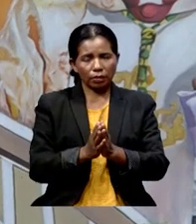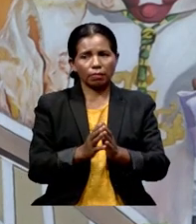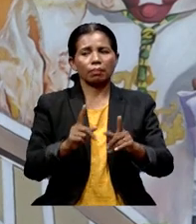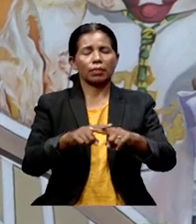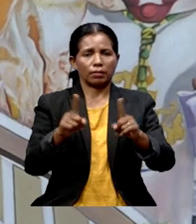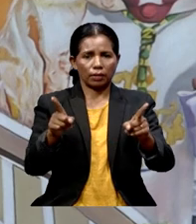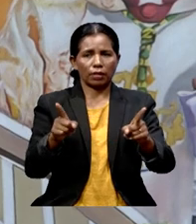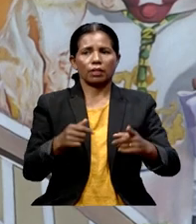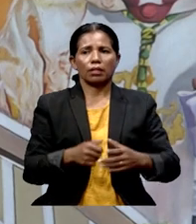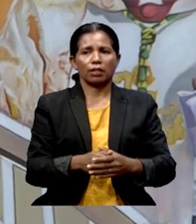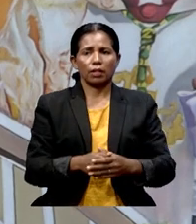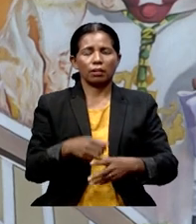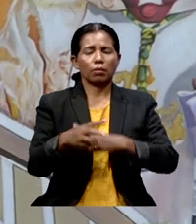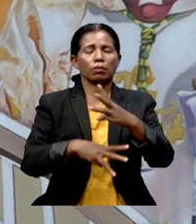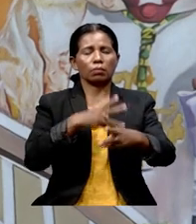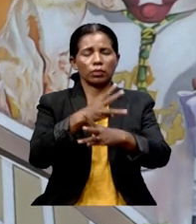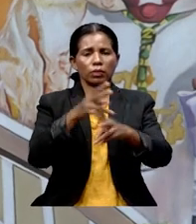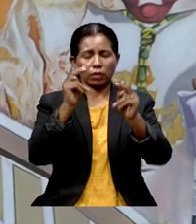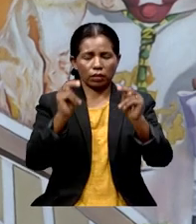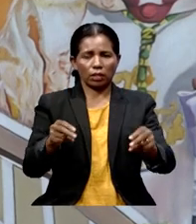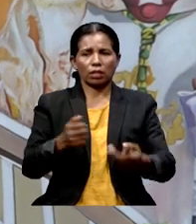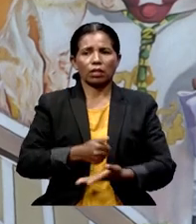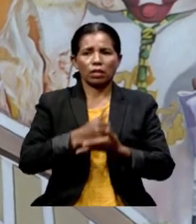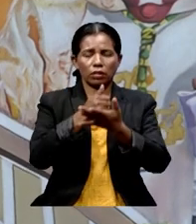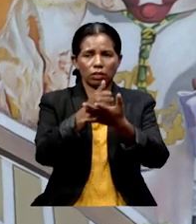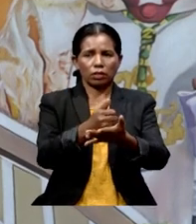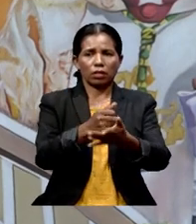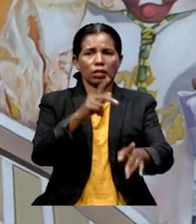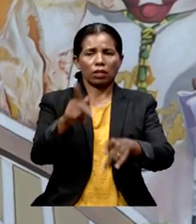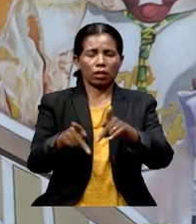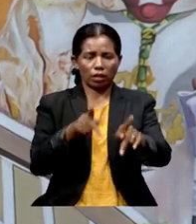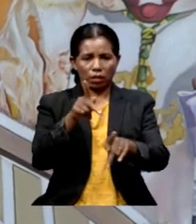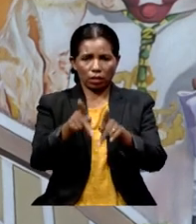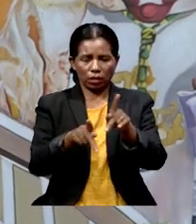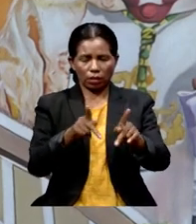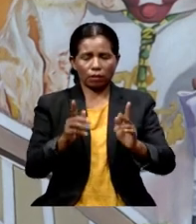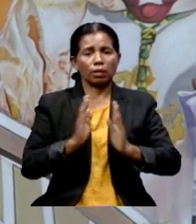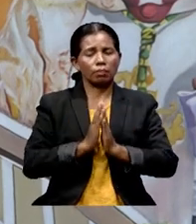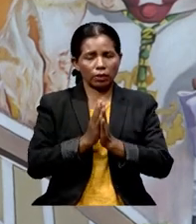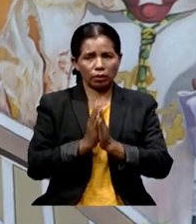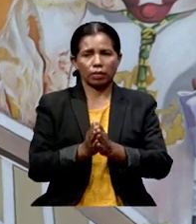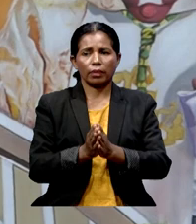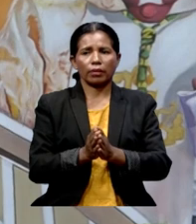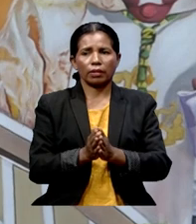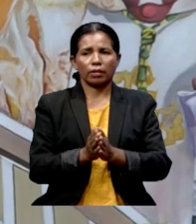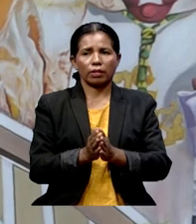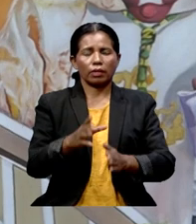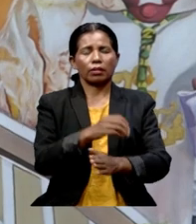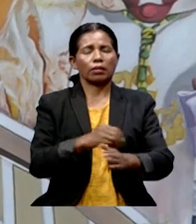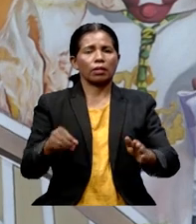Myanmar dunia juda juda Myanmar eh kebanyak